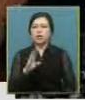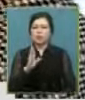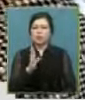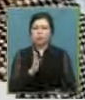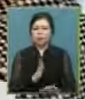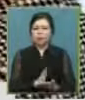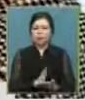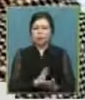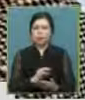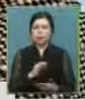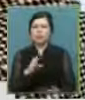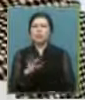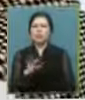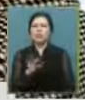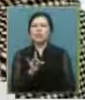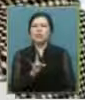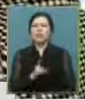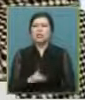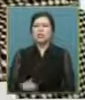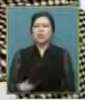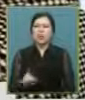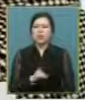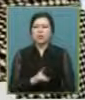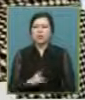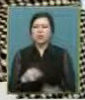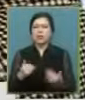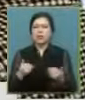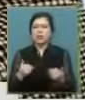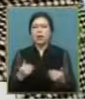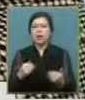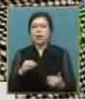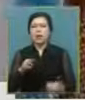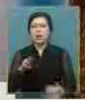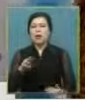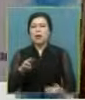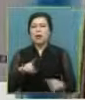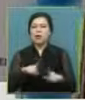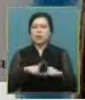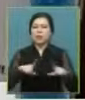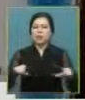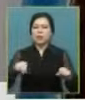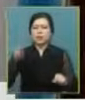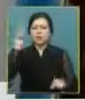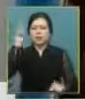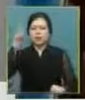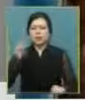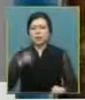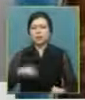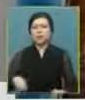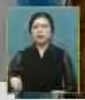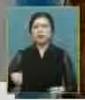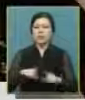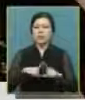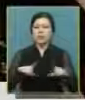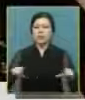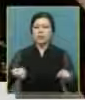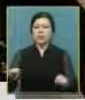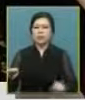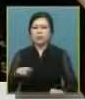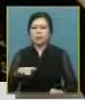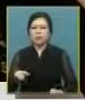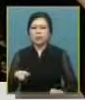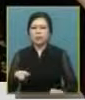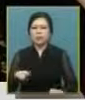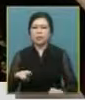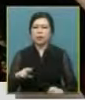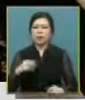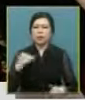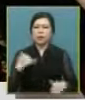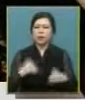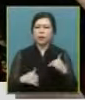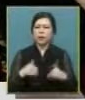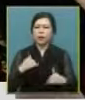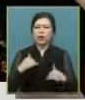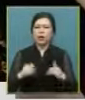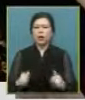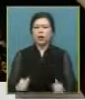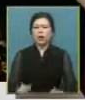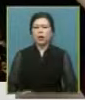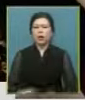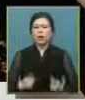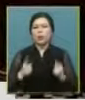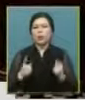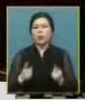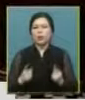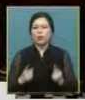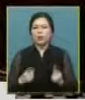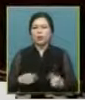3-ші мамандандырылған мектеп-интернатының директоры, талапты, талантты шәкірттерімен мақтанады. Ұстазы мықтының ұстанымы мықты деген